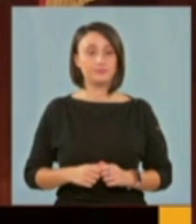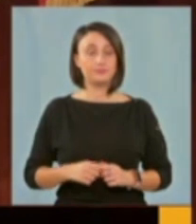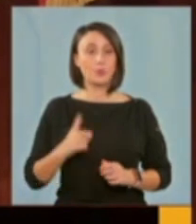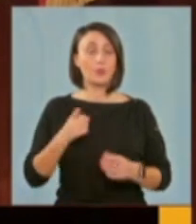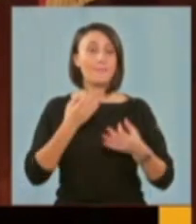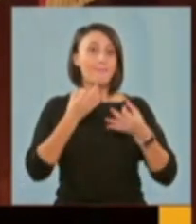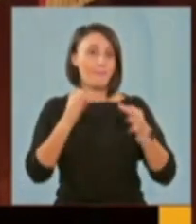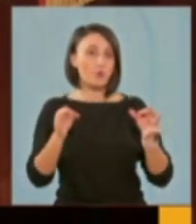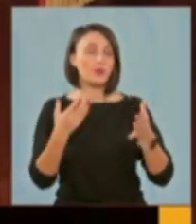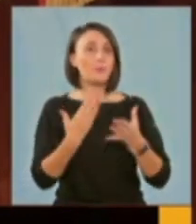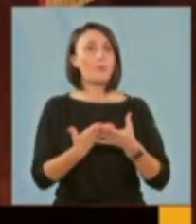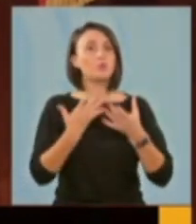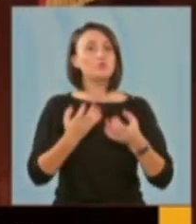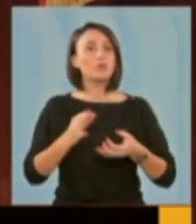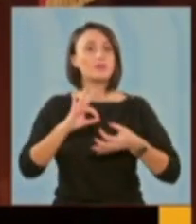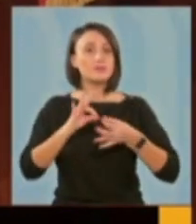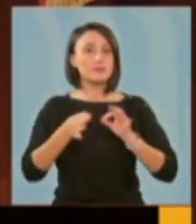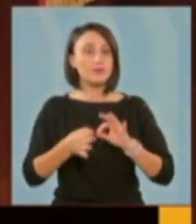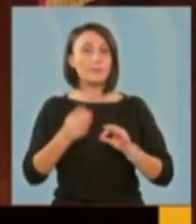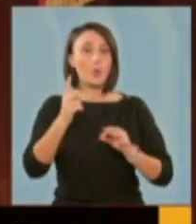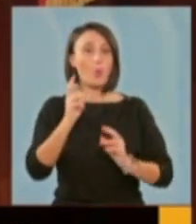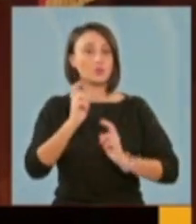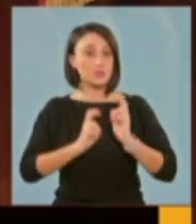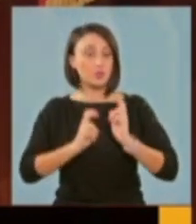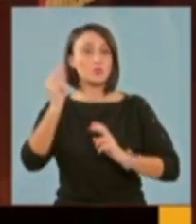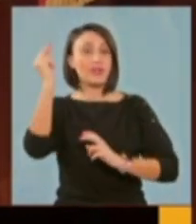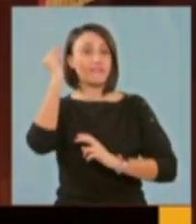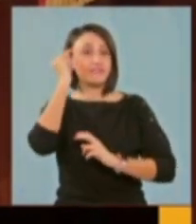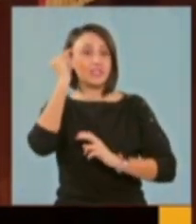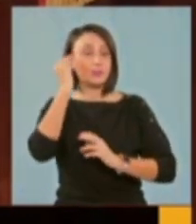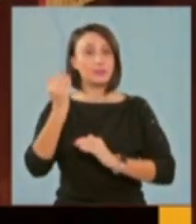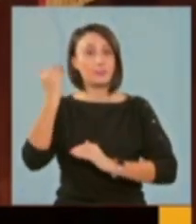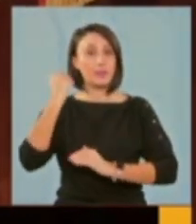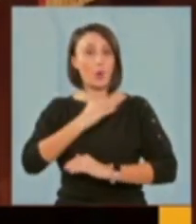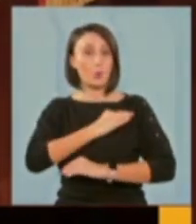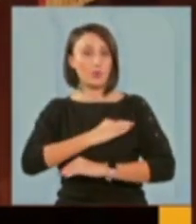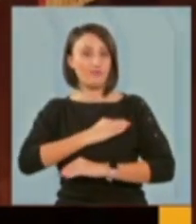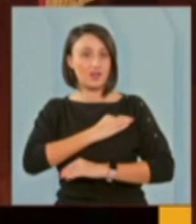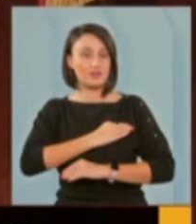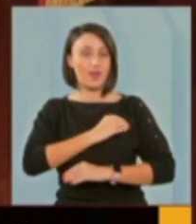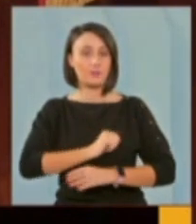un model pentru ceea ce înseamnă o instituție de învățământ preuniversitară.